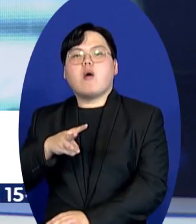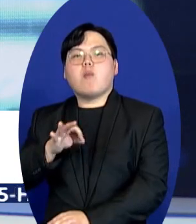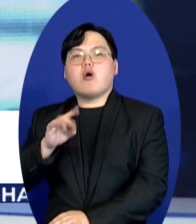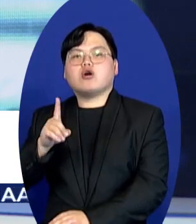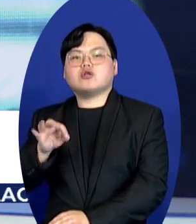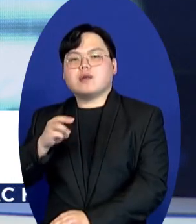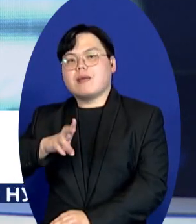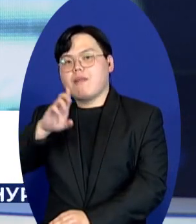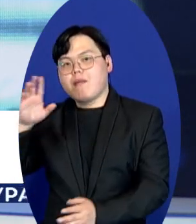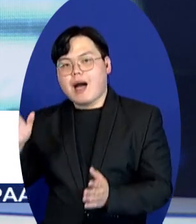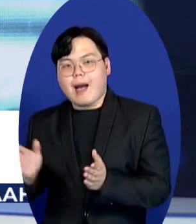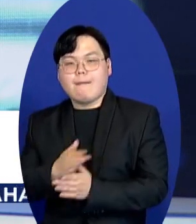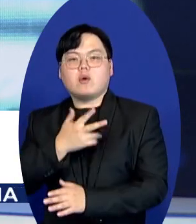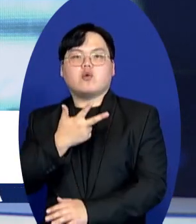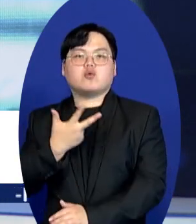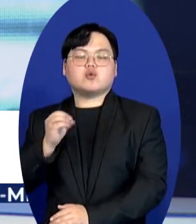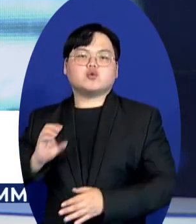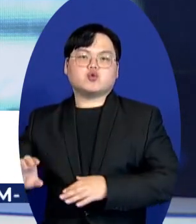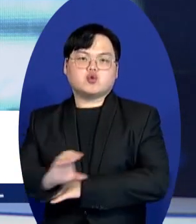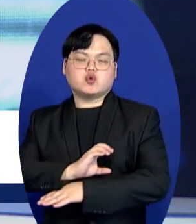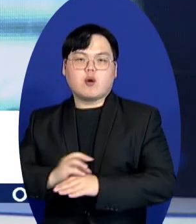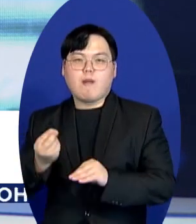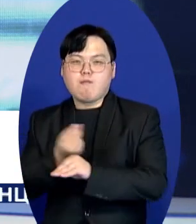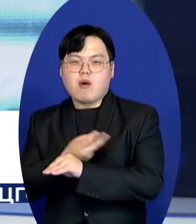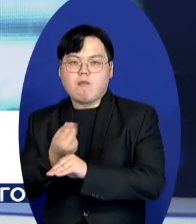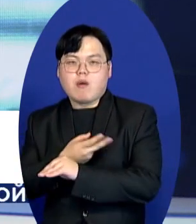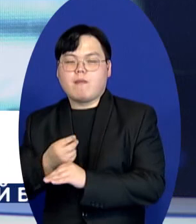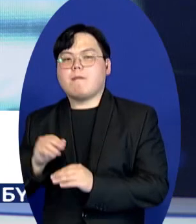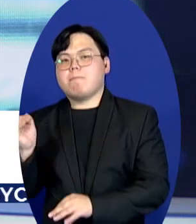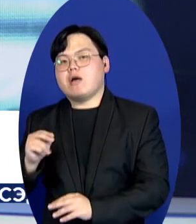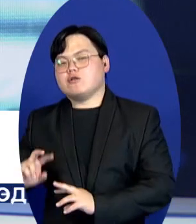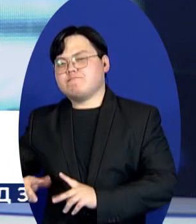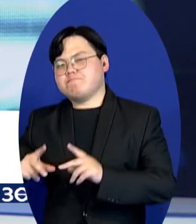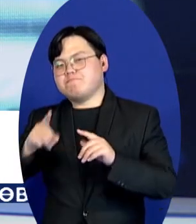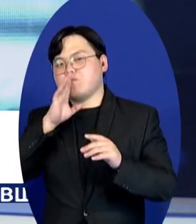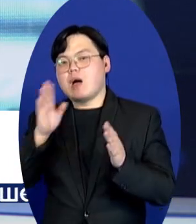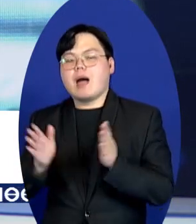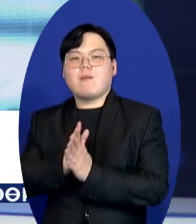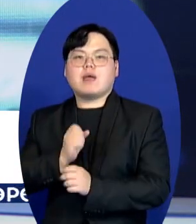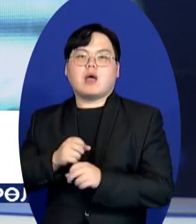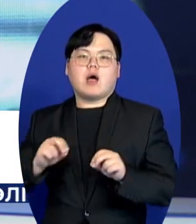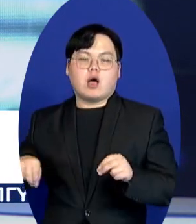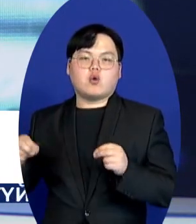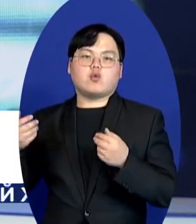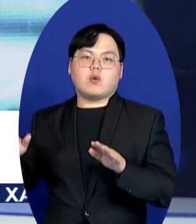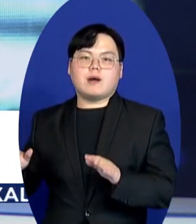бус байгууллага хамтраад 330 сумын түргэн тусламжийн машины шинчилэлт хийхээр хамтарч гар юусыг